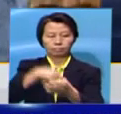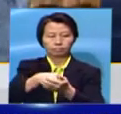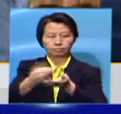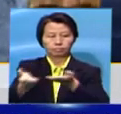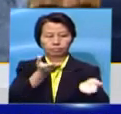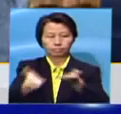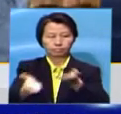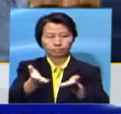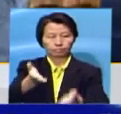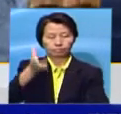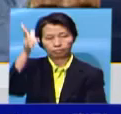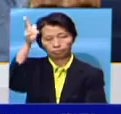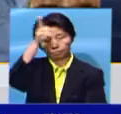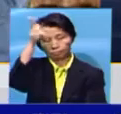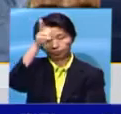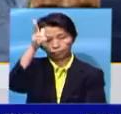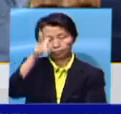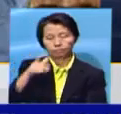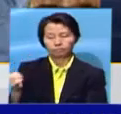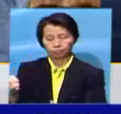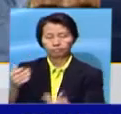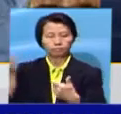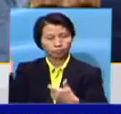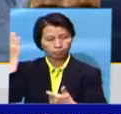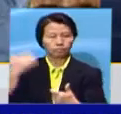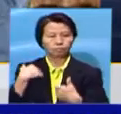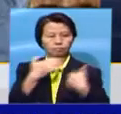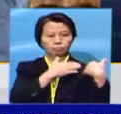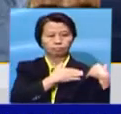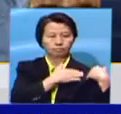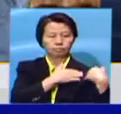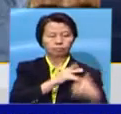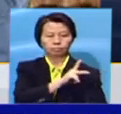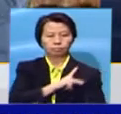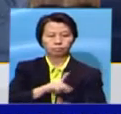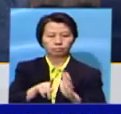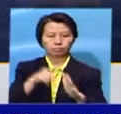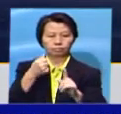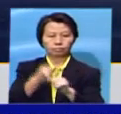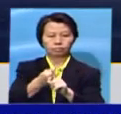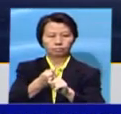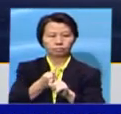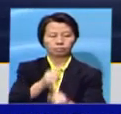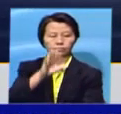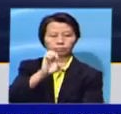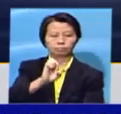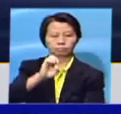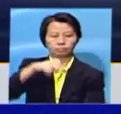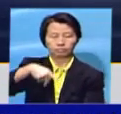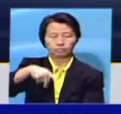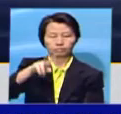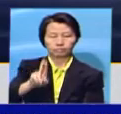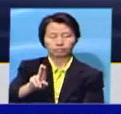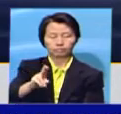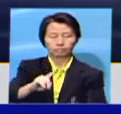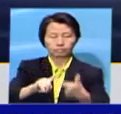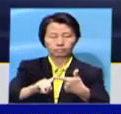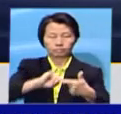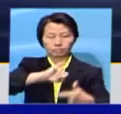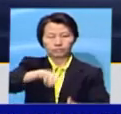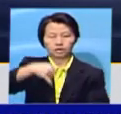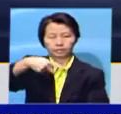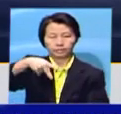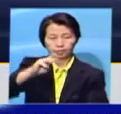kerajaan antara jawatan yang pernah disandang beliau termasuk ketua pengarah di unit perancang ekonomi epu jabatan Perdana